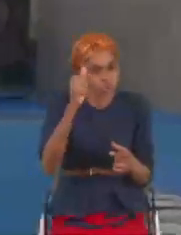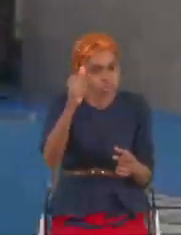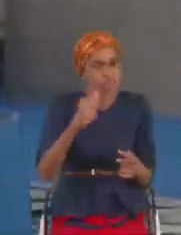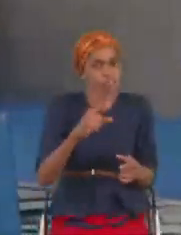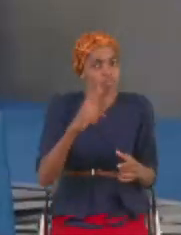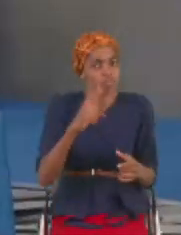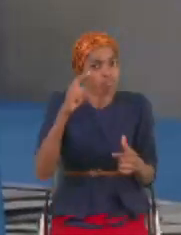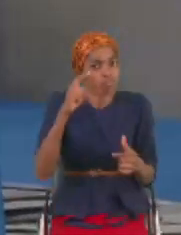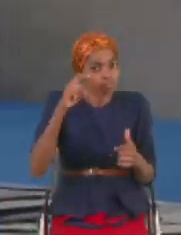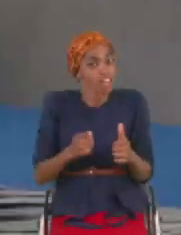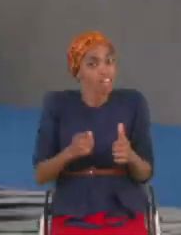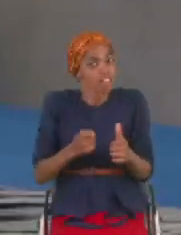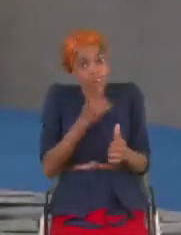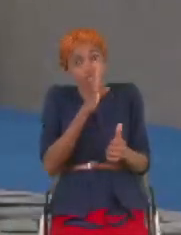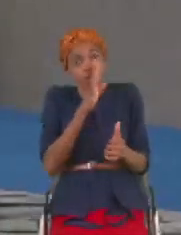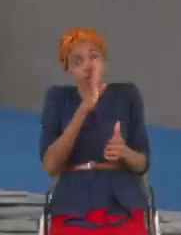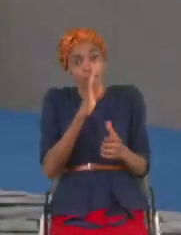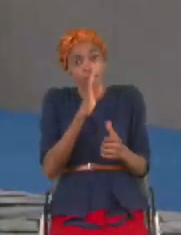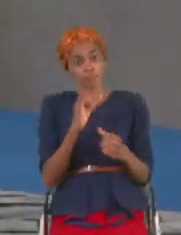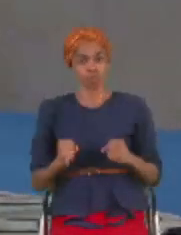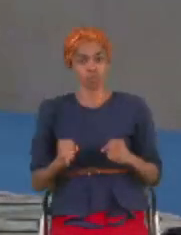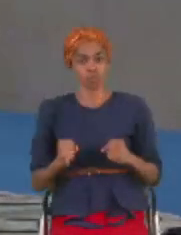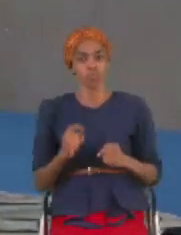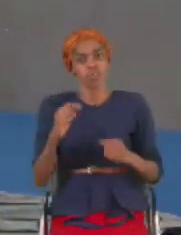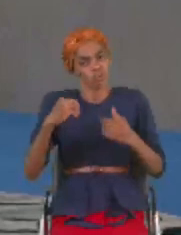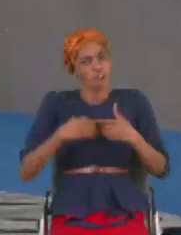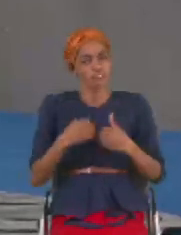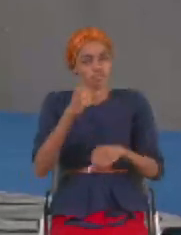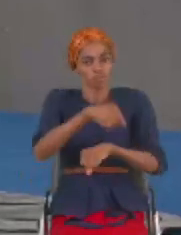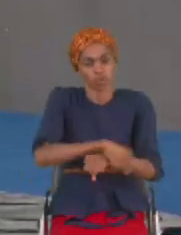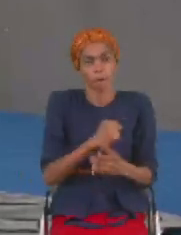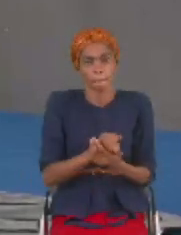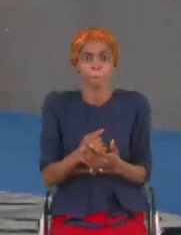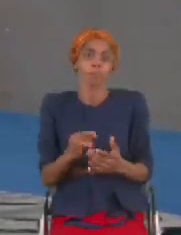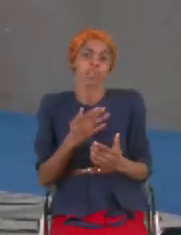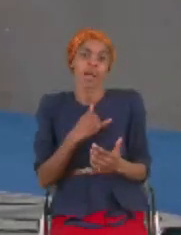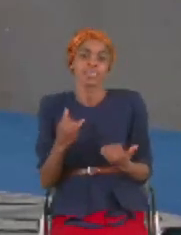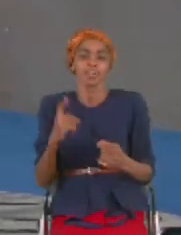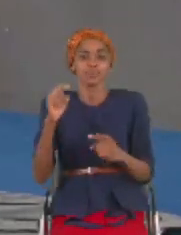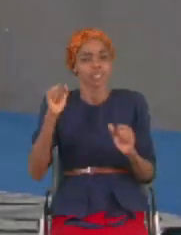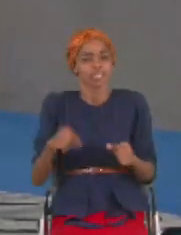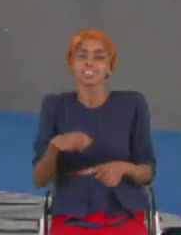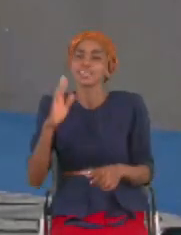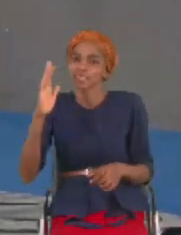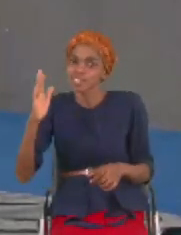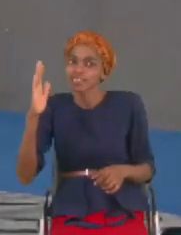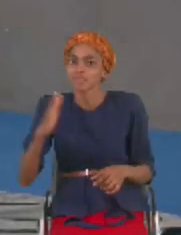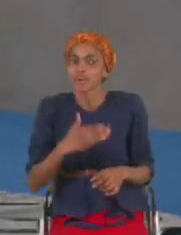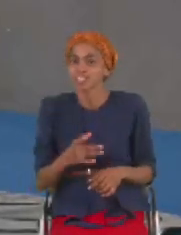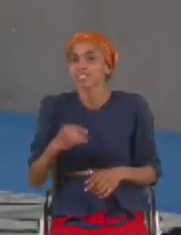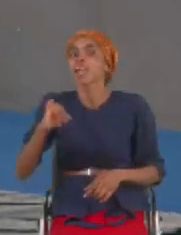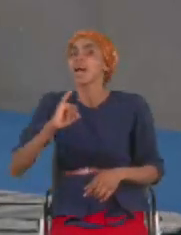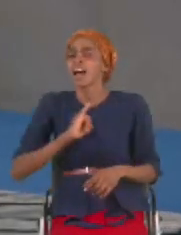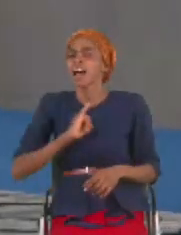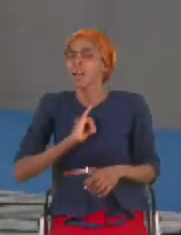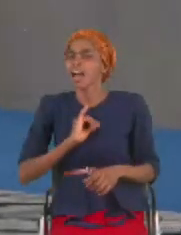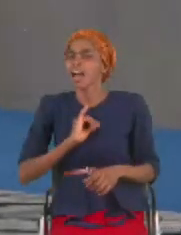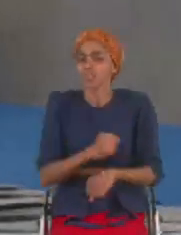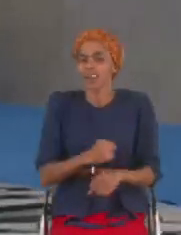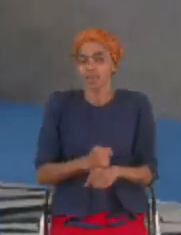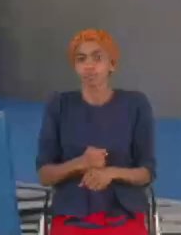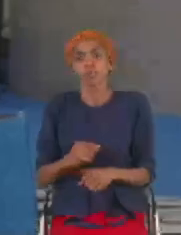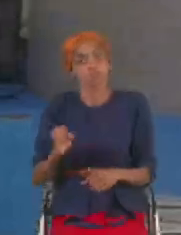tu dois te si fort que tu a vaincu et tu peux témoigner j'ai vécu